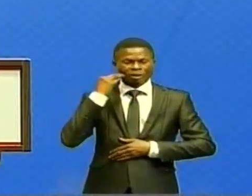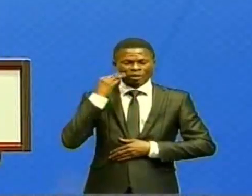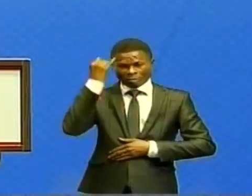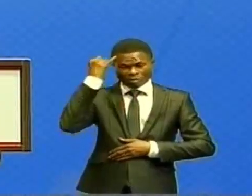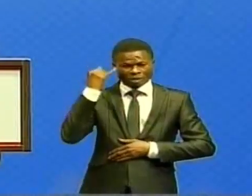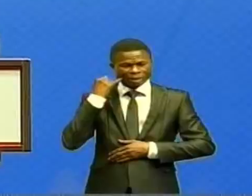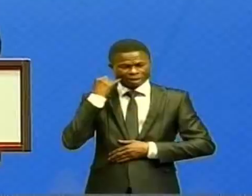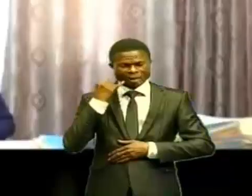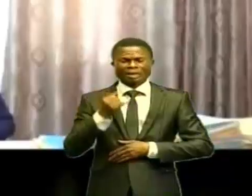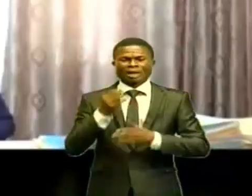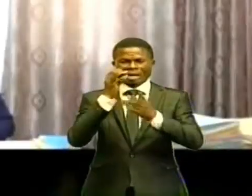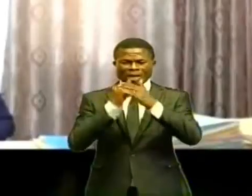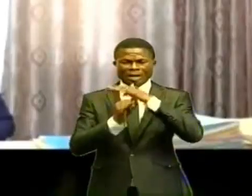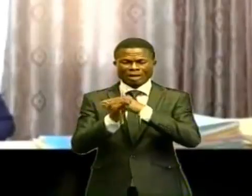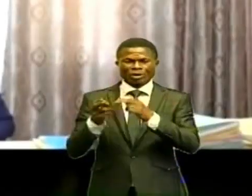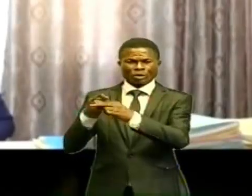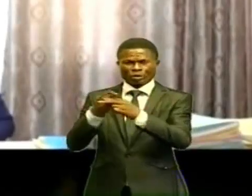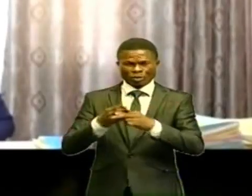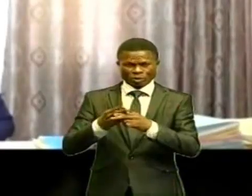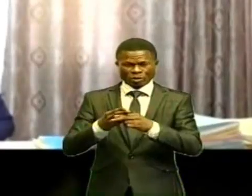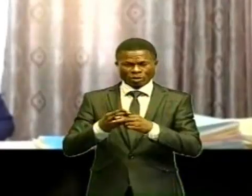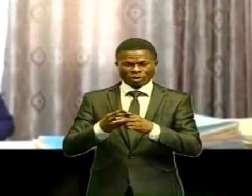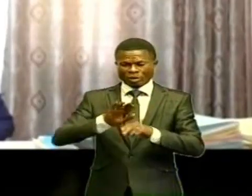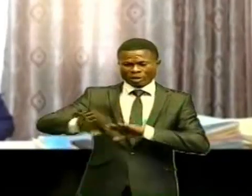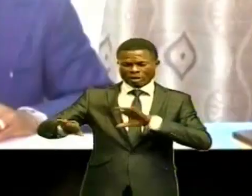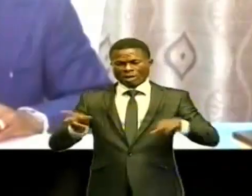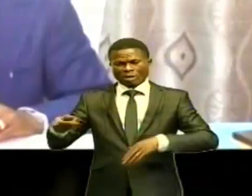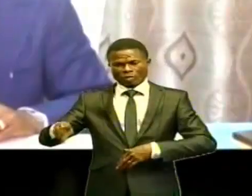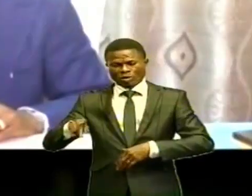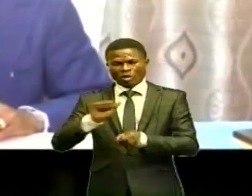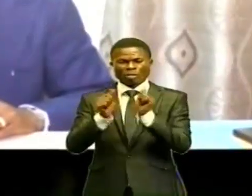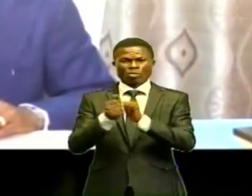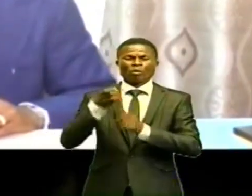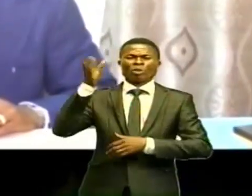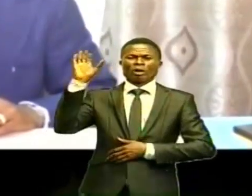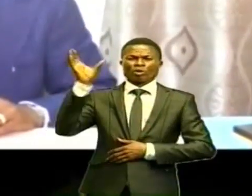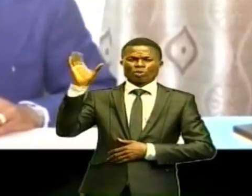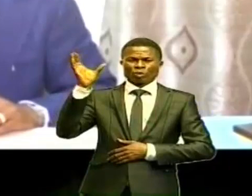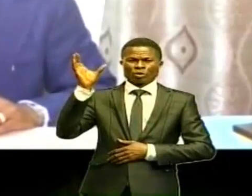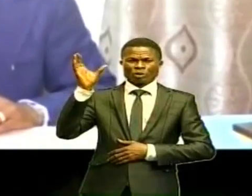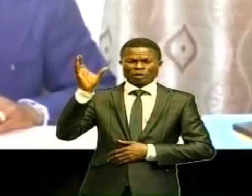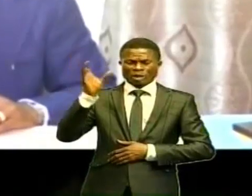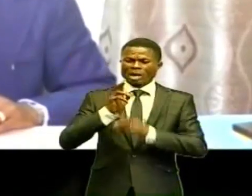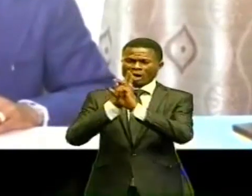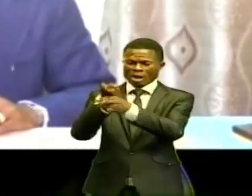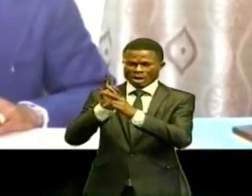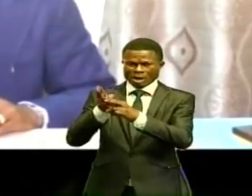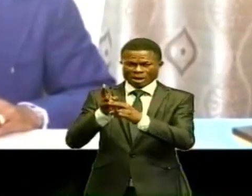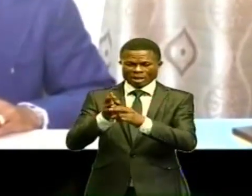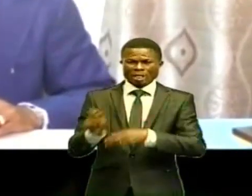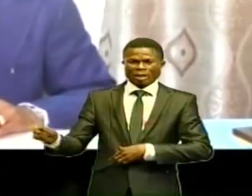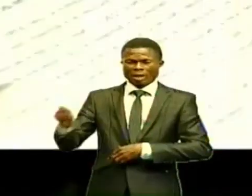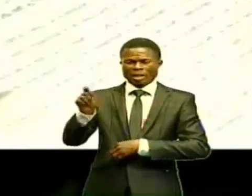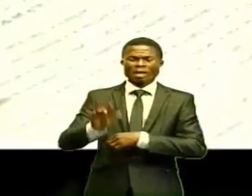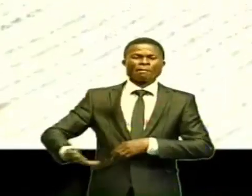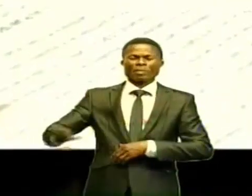ministre de l'Intérieur, Sécurité, Décentralisation et Affaires coutumières, a fait le point sur l'état du territoire